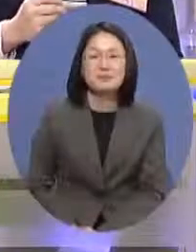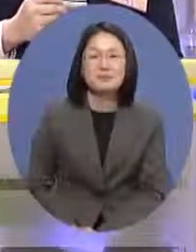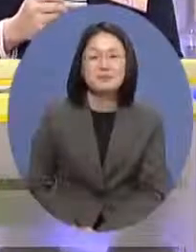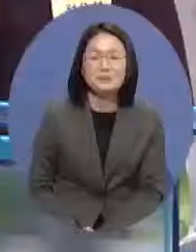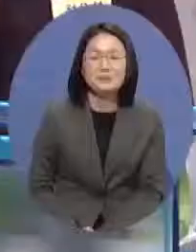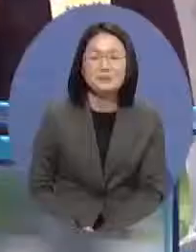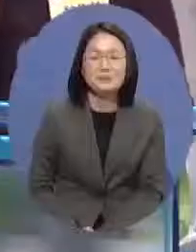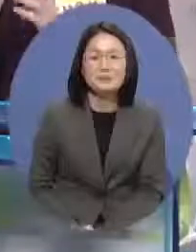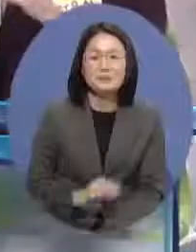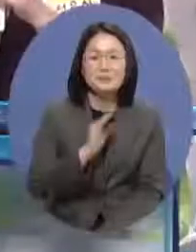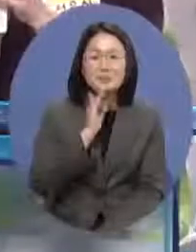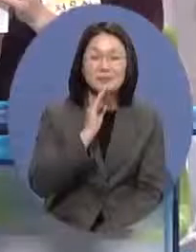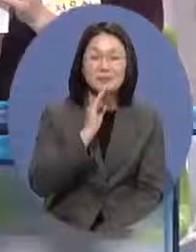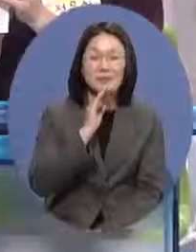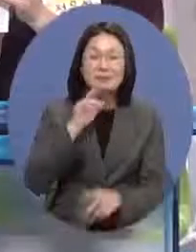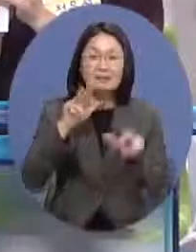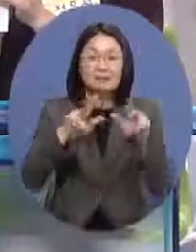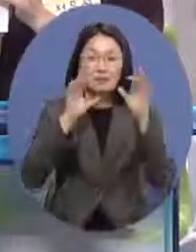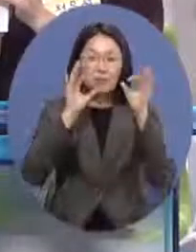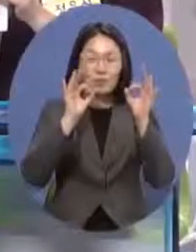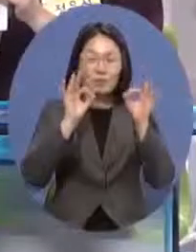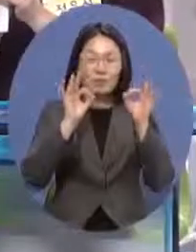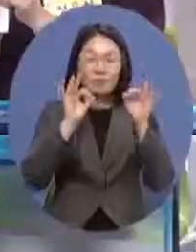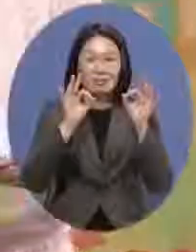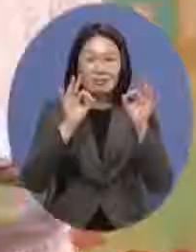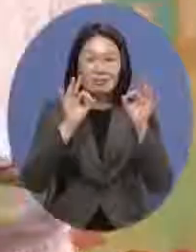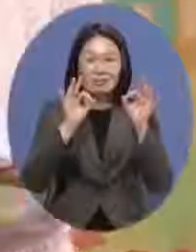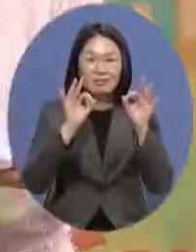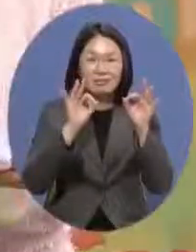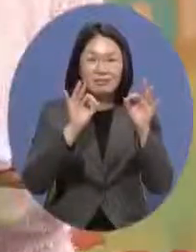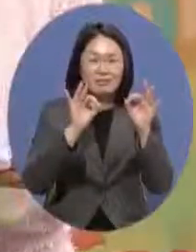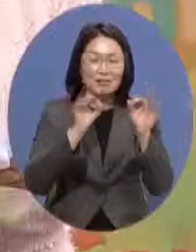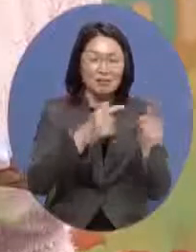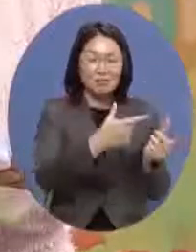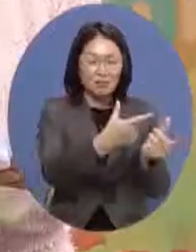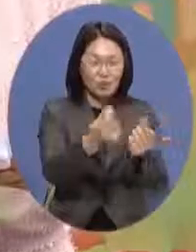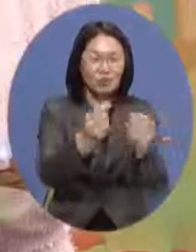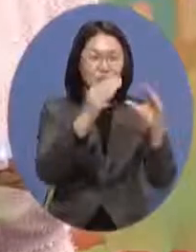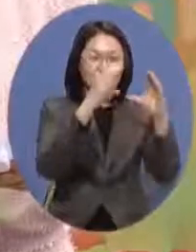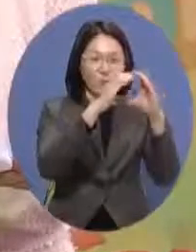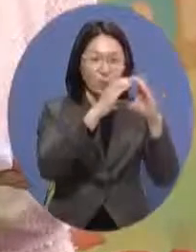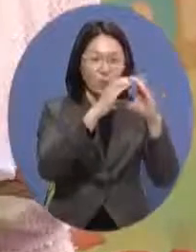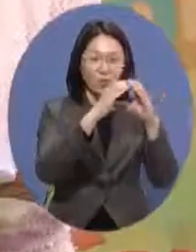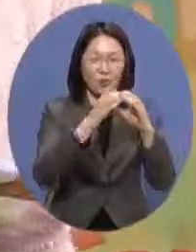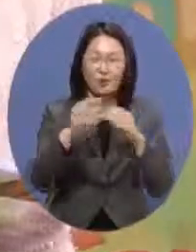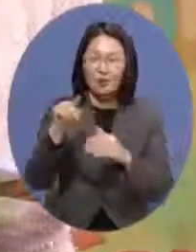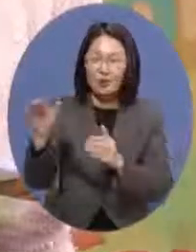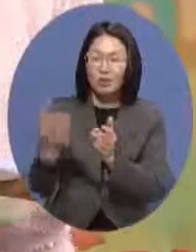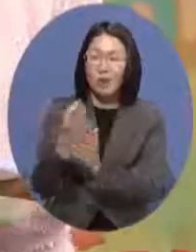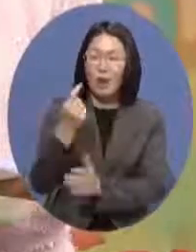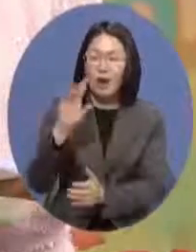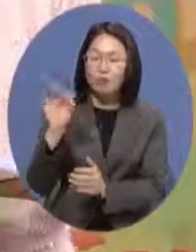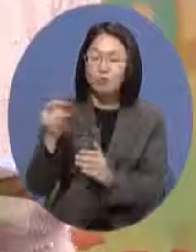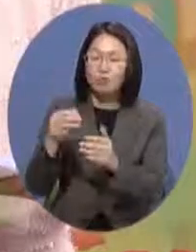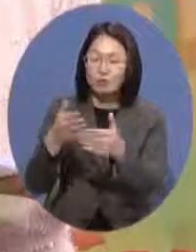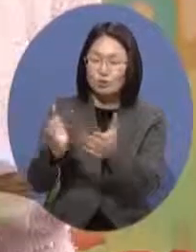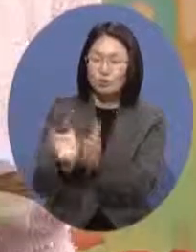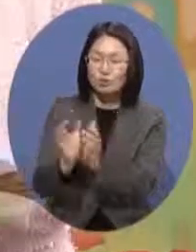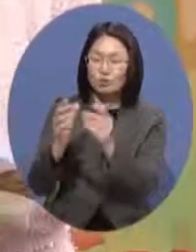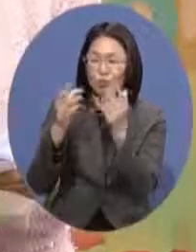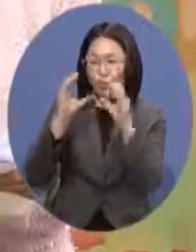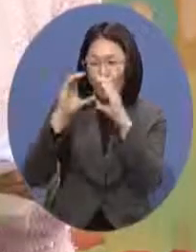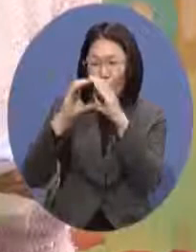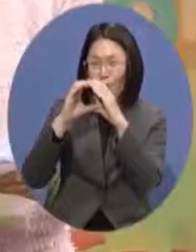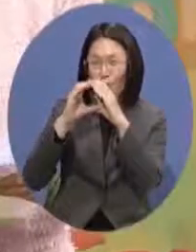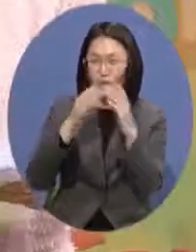네. 자, 지금 보니까요. 네. 뭐 조리원 동기맘 팀도 전부 5. 그리고 와이플러가 전부 5. 네. 네.